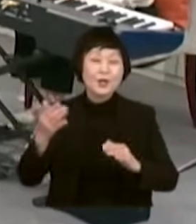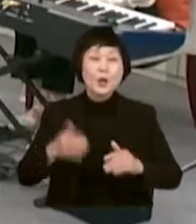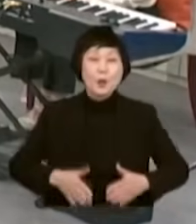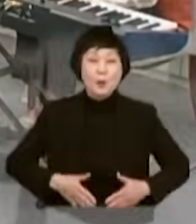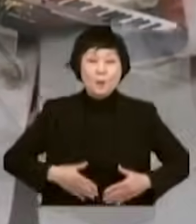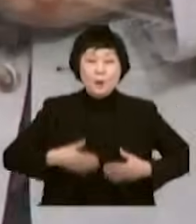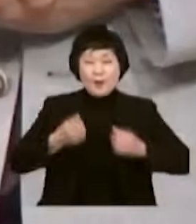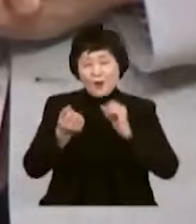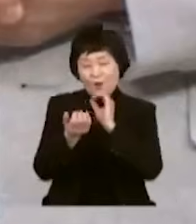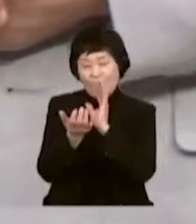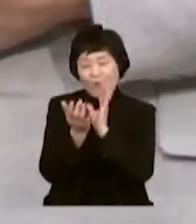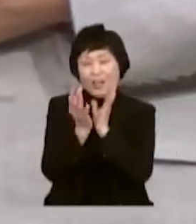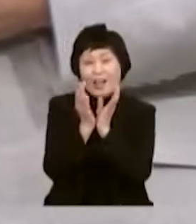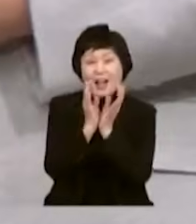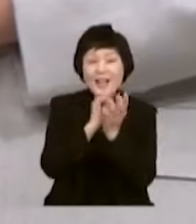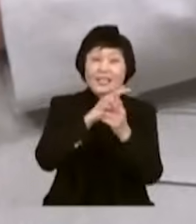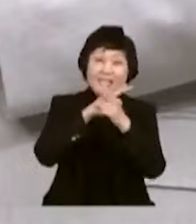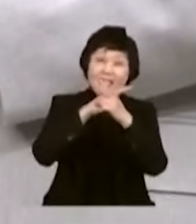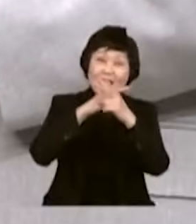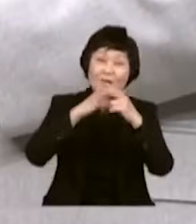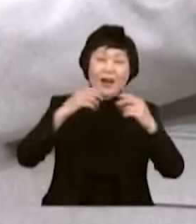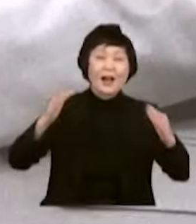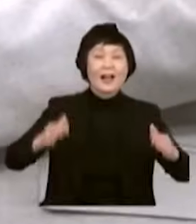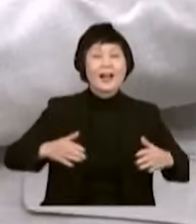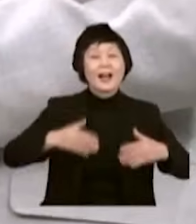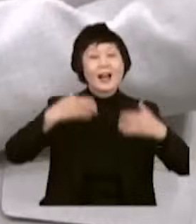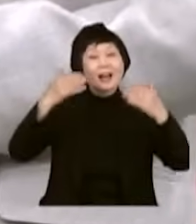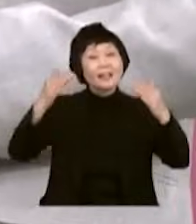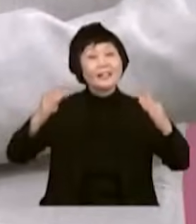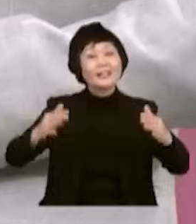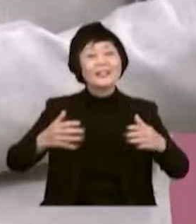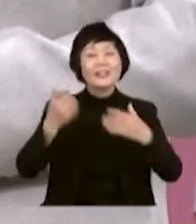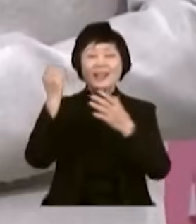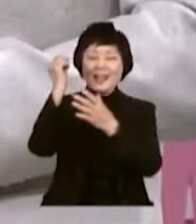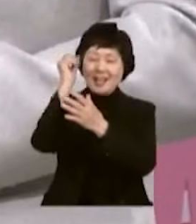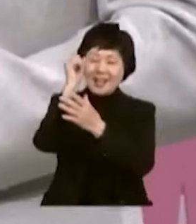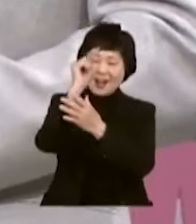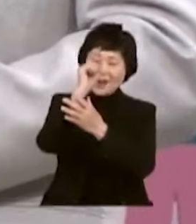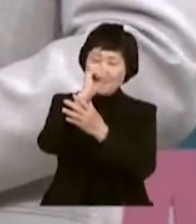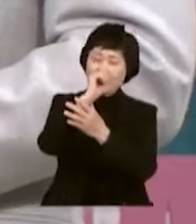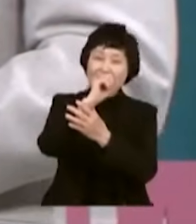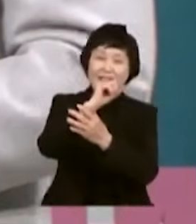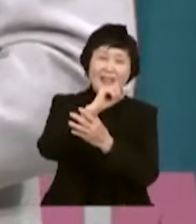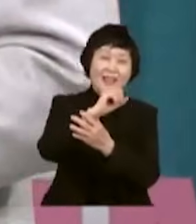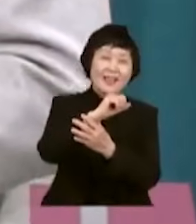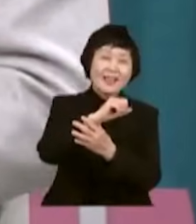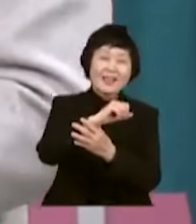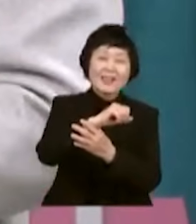봄의 꽃향기와 가을의 열매